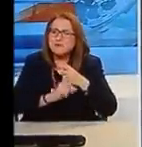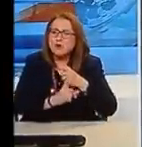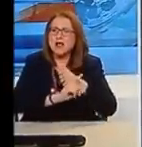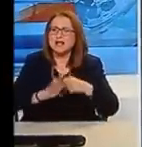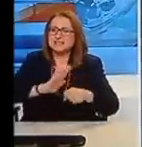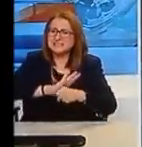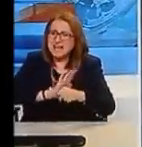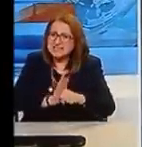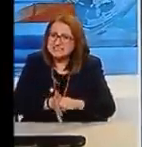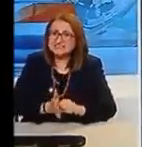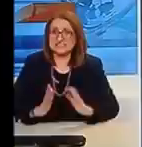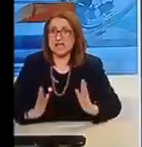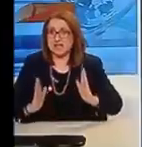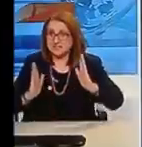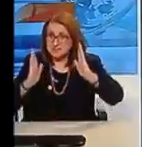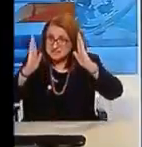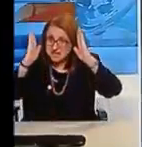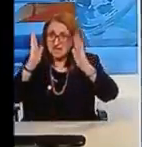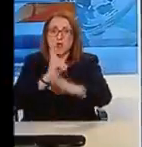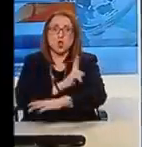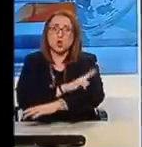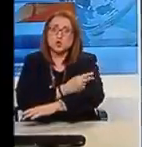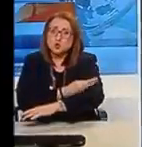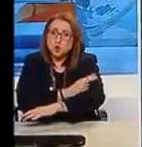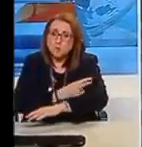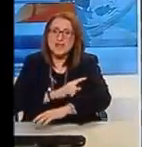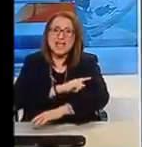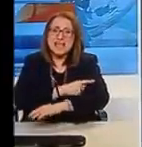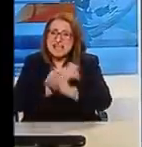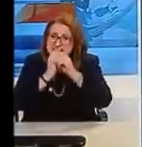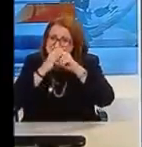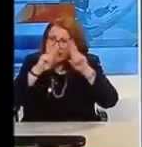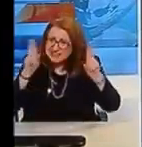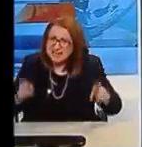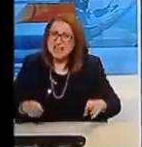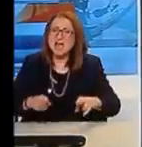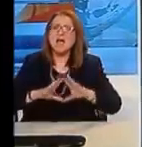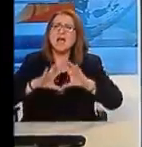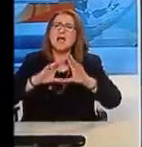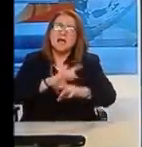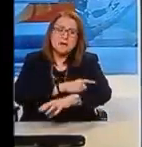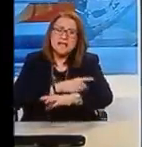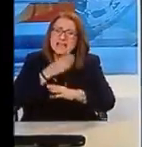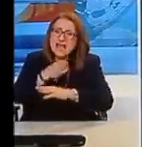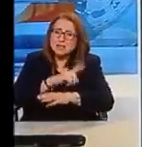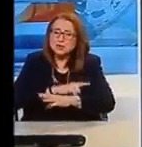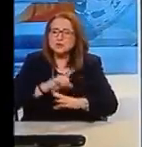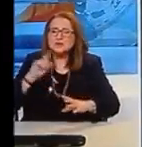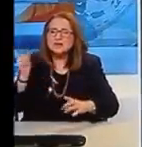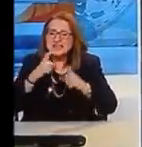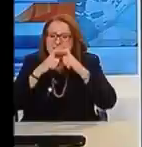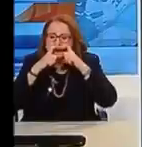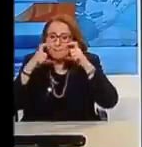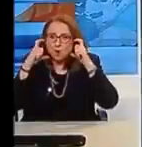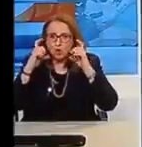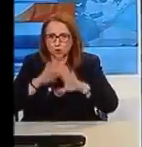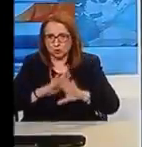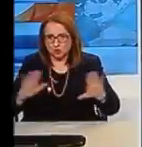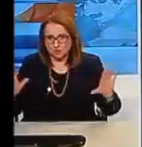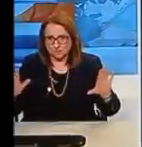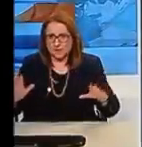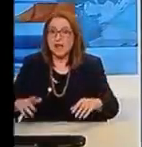ταξί, στα σανσέρ, στα νοσοκομεία, στα ιατρία και στα διαγνωστικά κέντρα. Η μάσκα είναι υποχρεωτική για τους